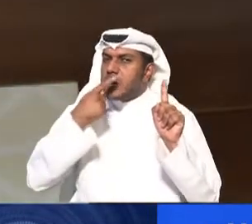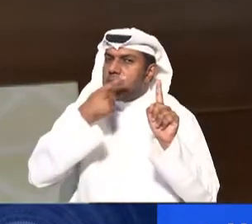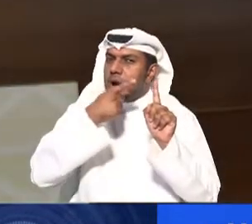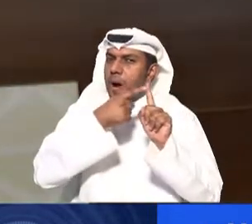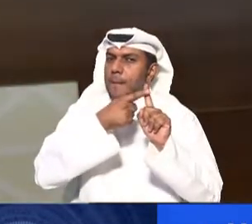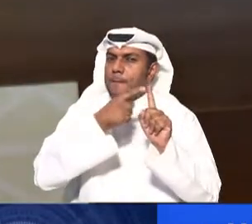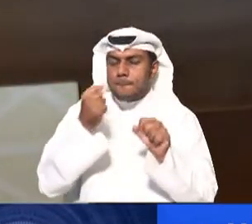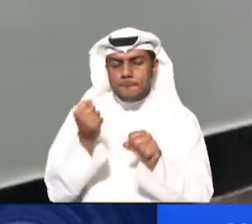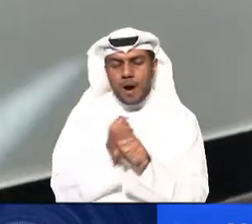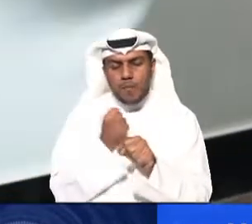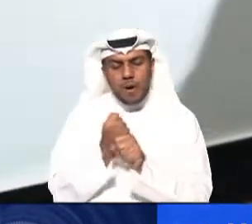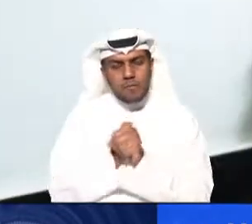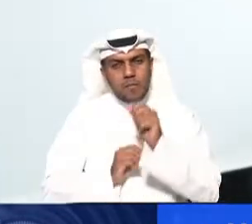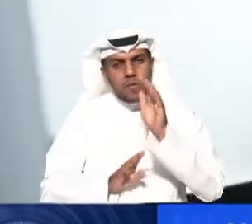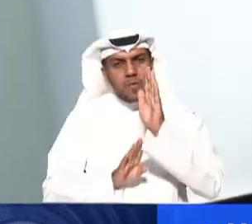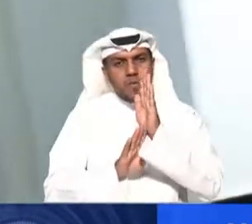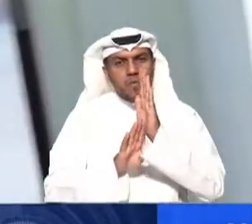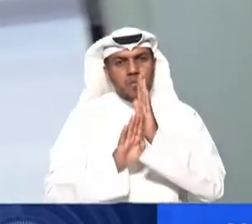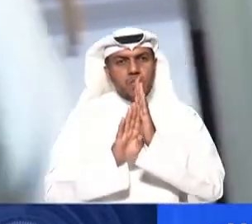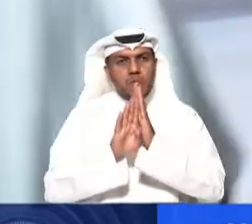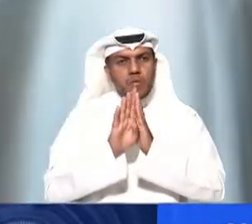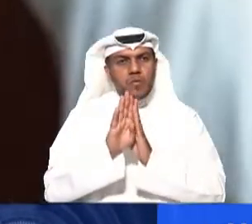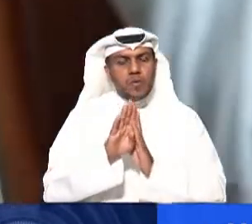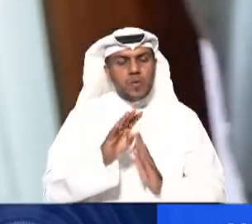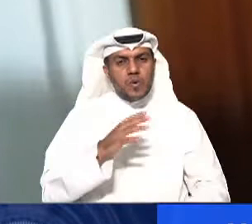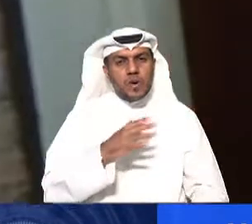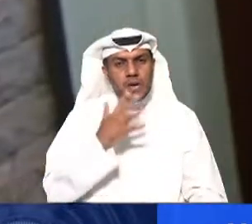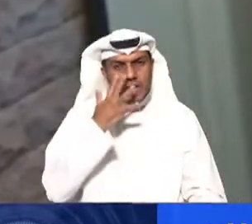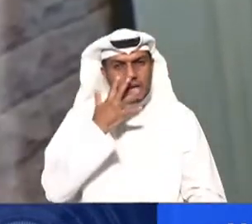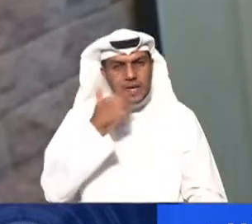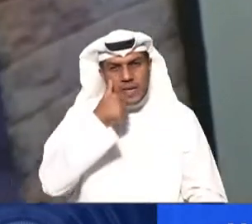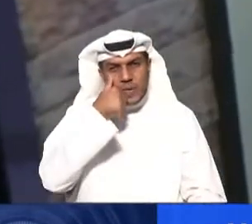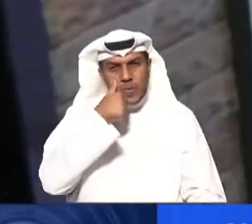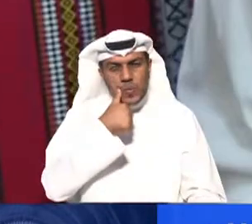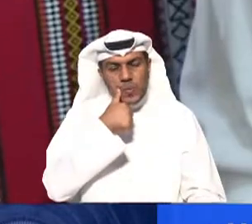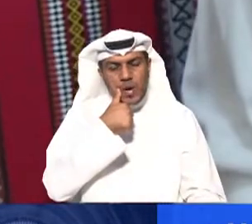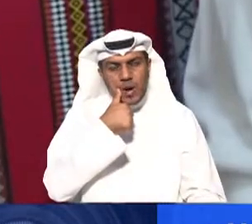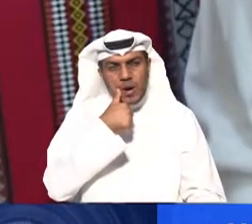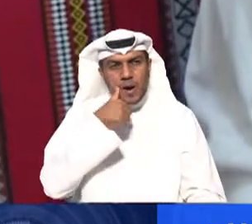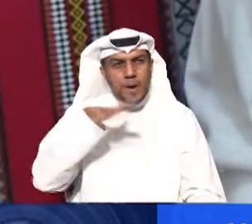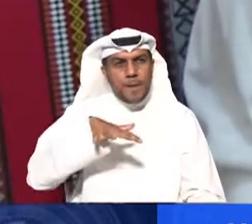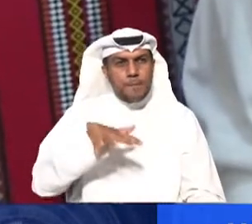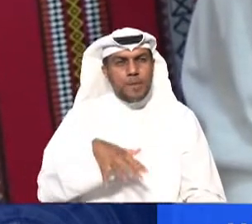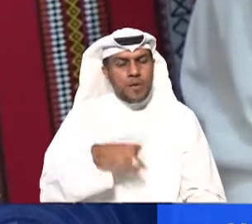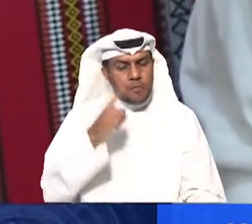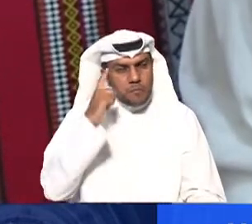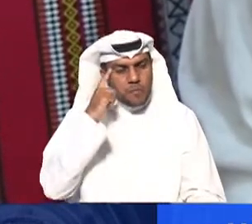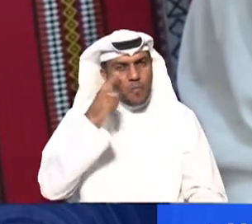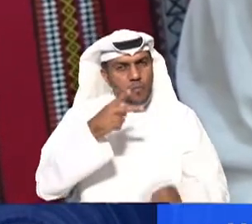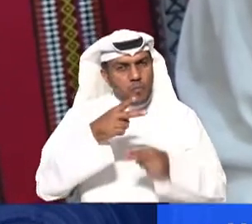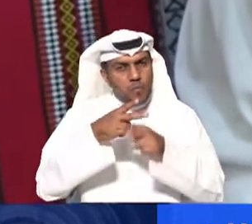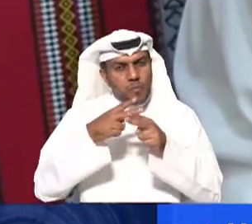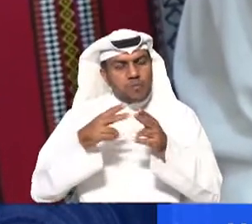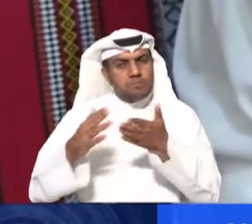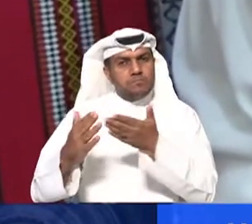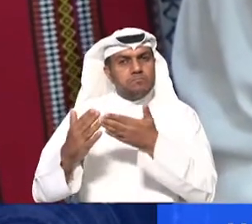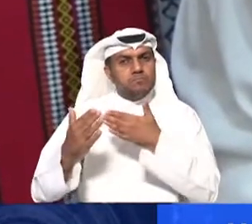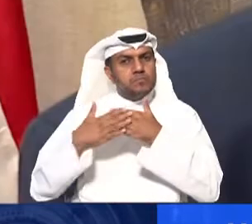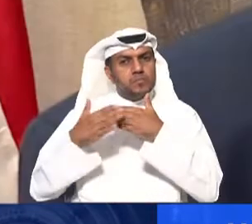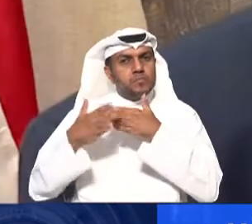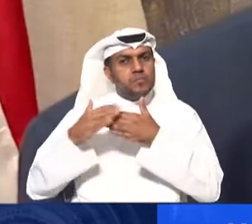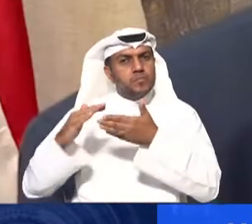وأفعاله، إذ يحفظ السودانيون حكومة وشعبا لدولة الكويت وقفتها الإنسانية في كل